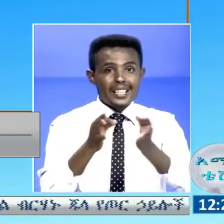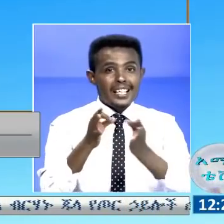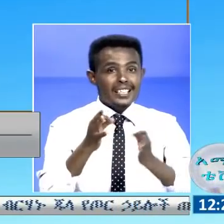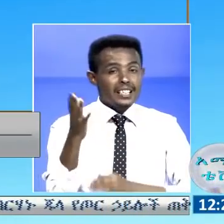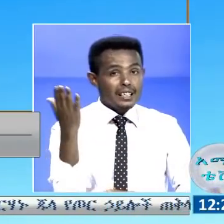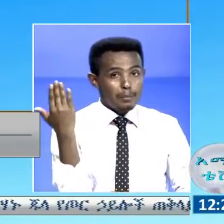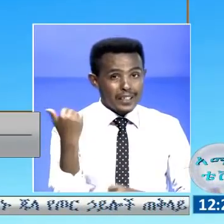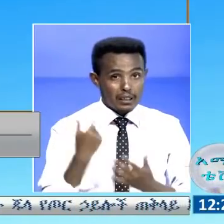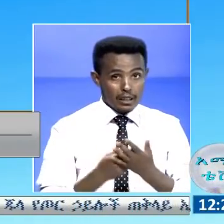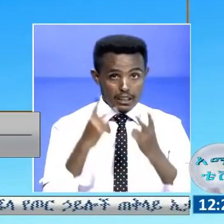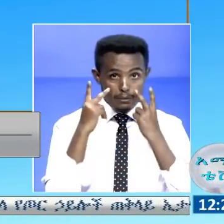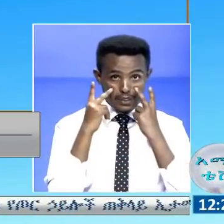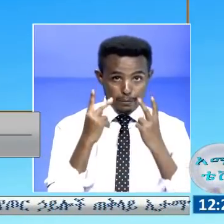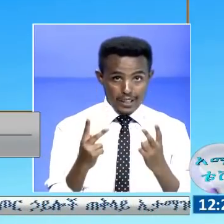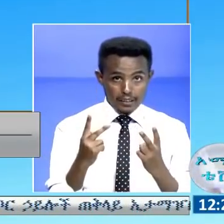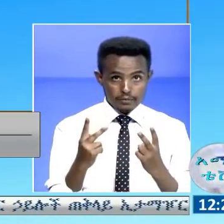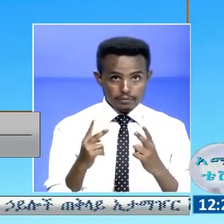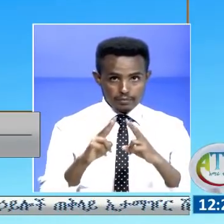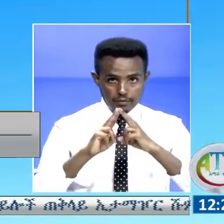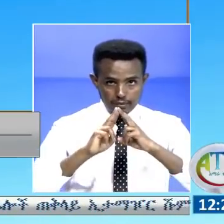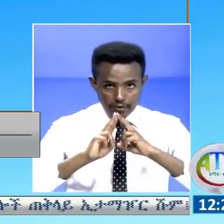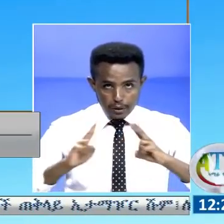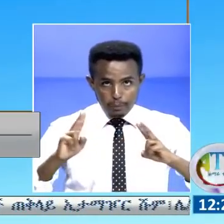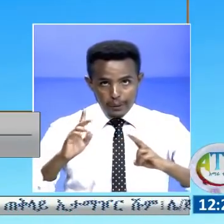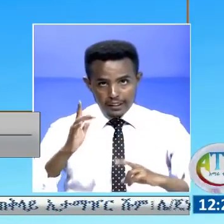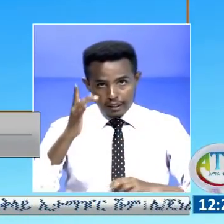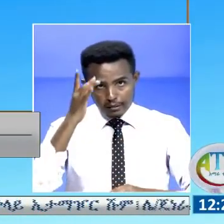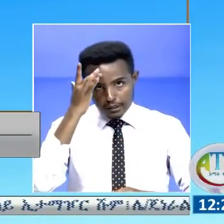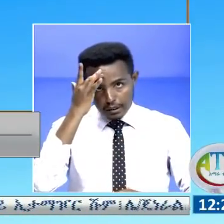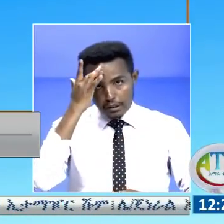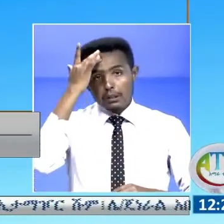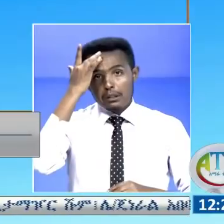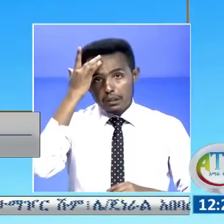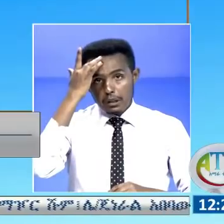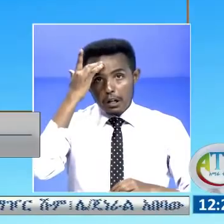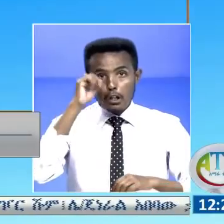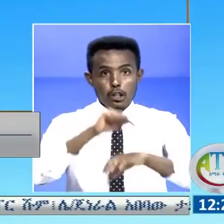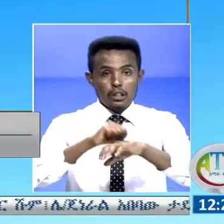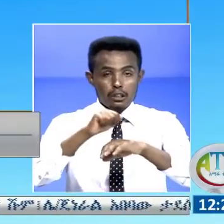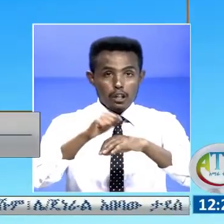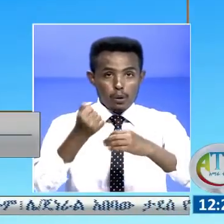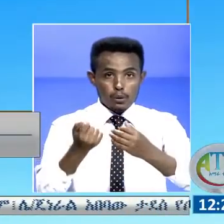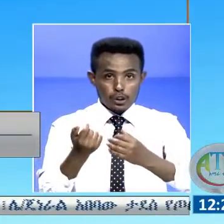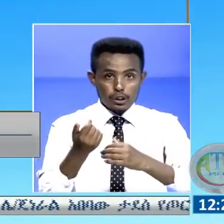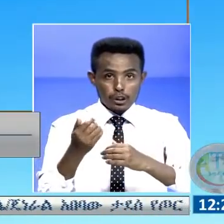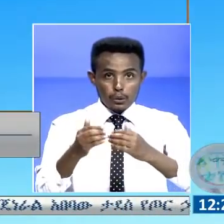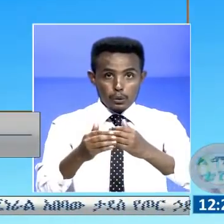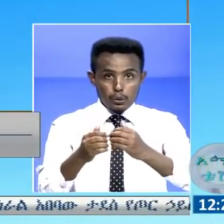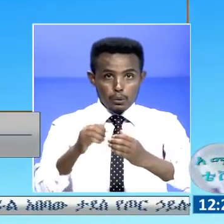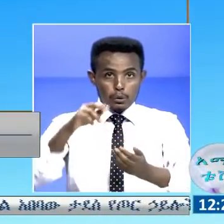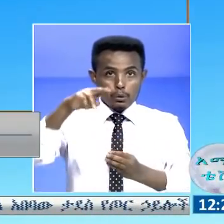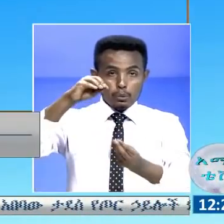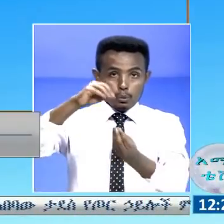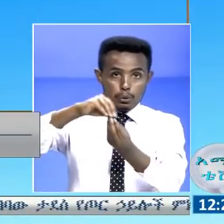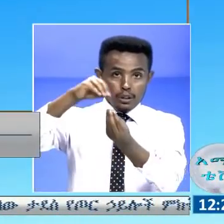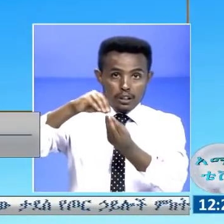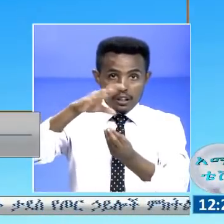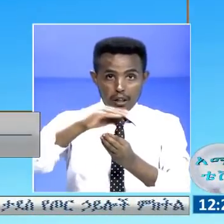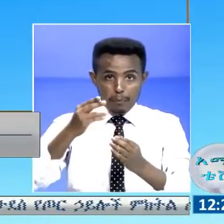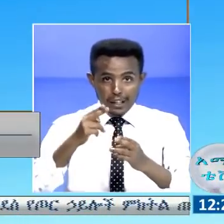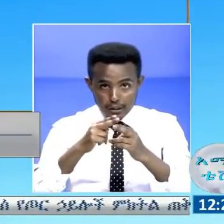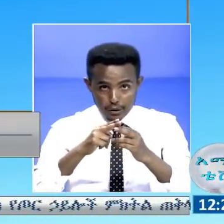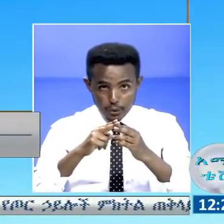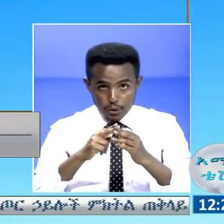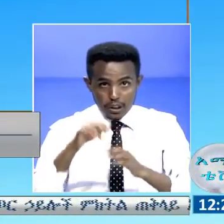በፕሮፓጋንዳዎችም የሚገለጽ ነበረ። እኔ ስመለከተው በጣም ተራ የድንጋዮች ቁልልና የተቆፈረ መሬት በአጭሩ